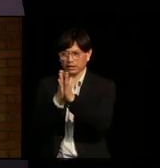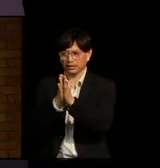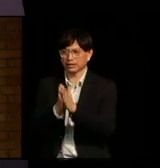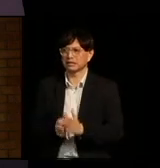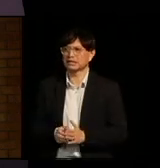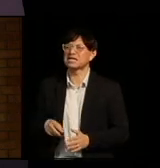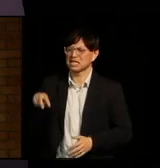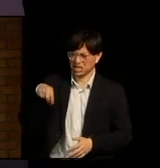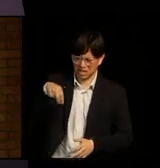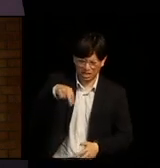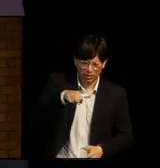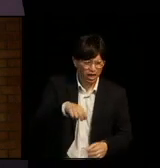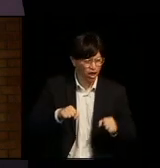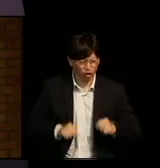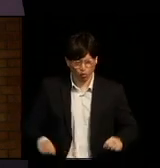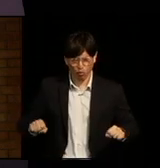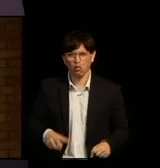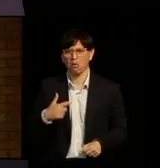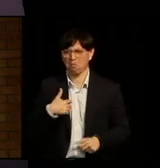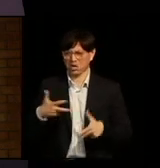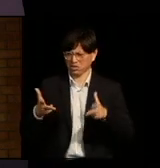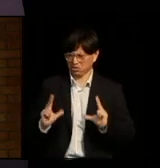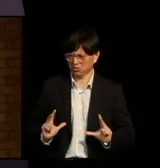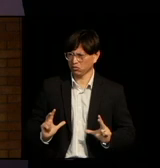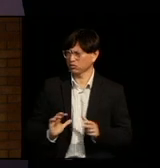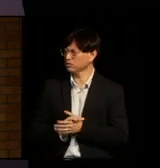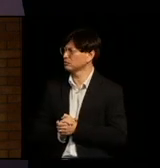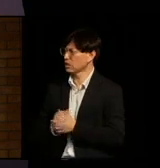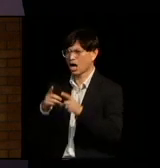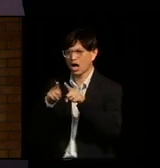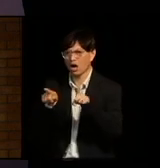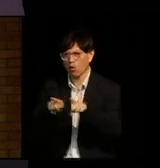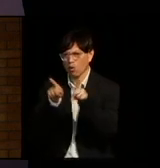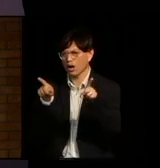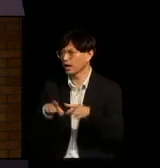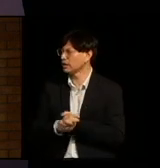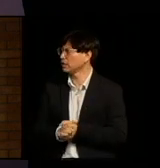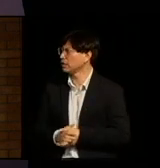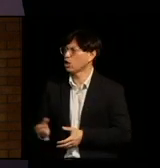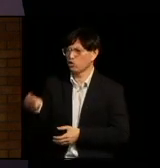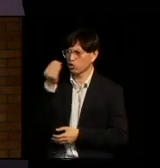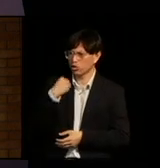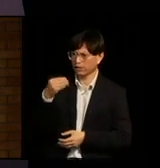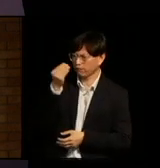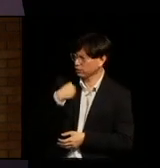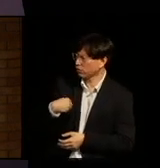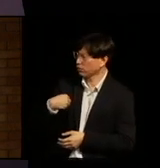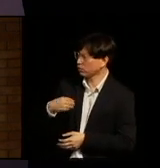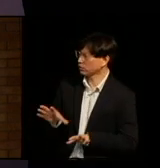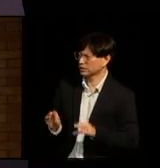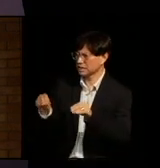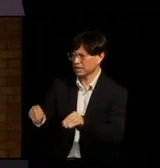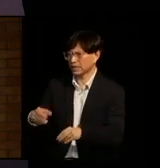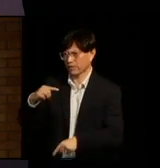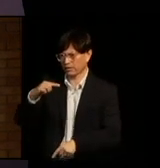li sale può stare e l'offertorio si trova un gruppo di bambini magari e si arriva fino in